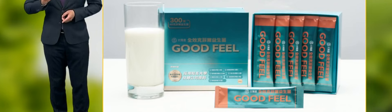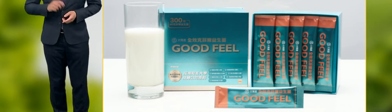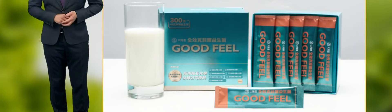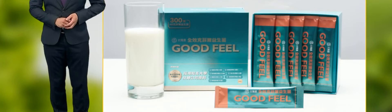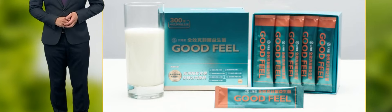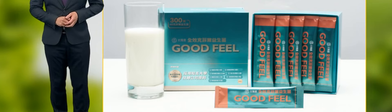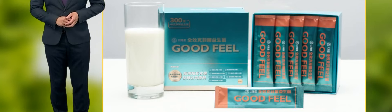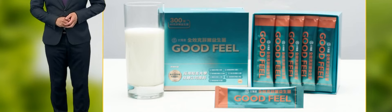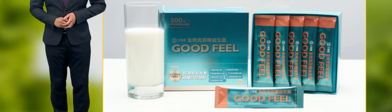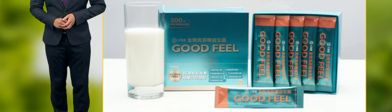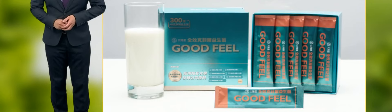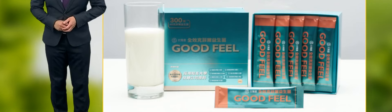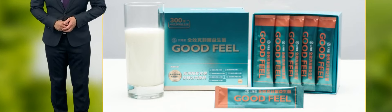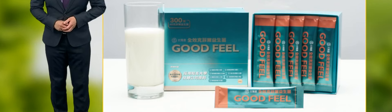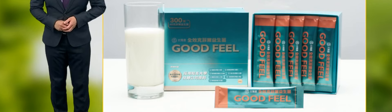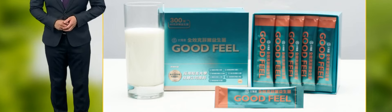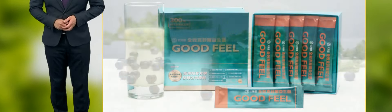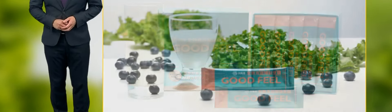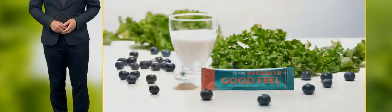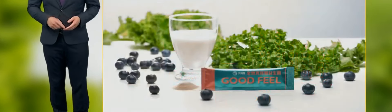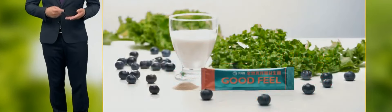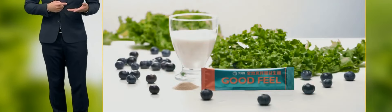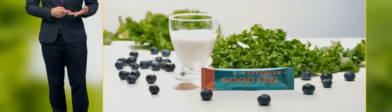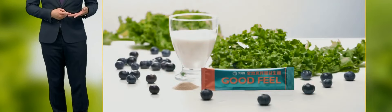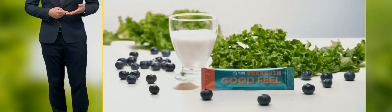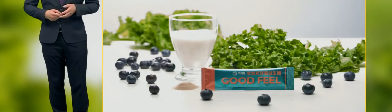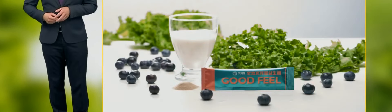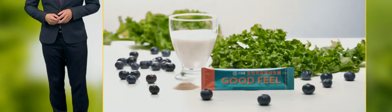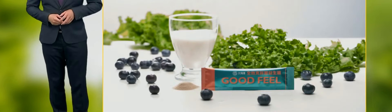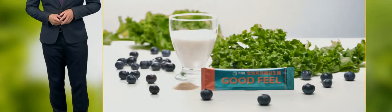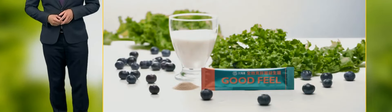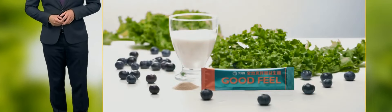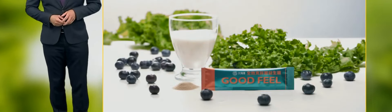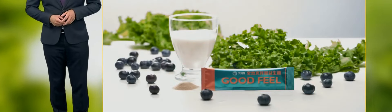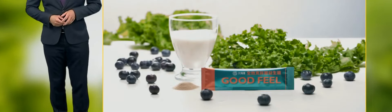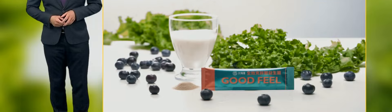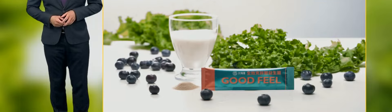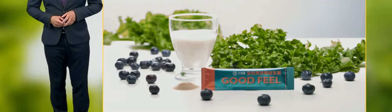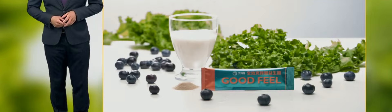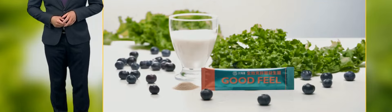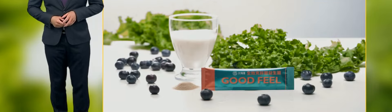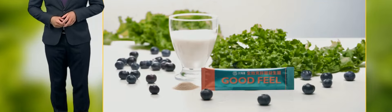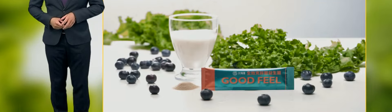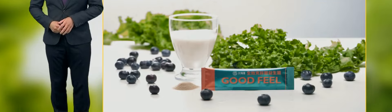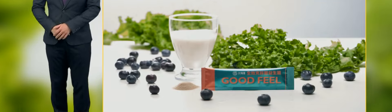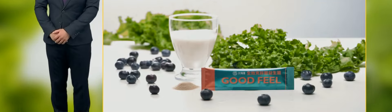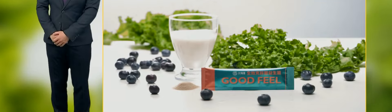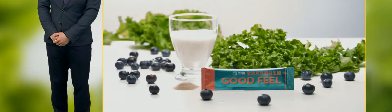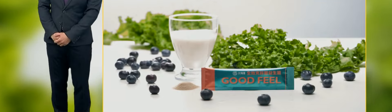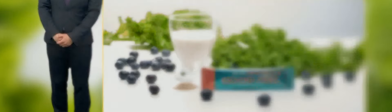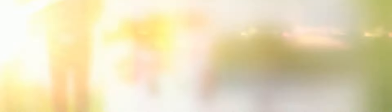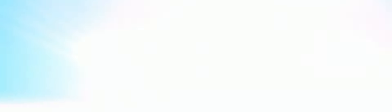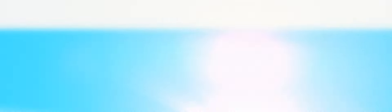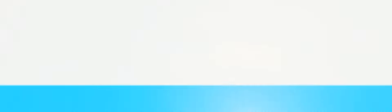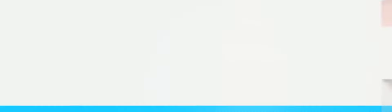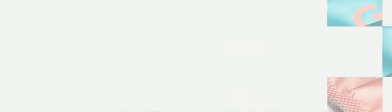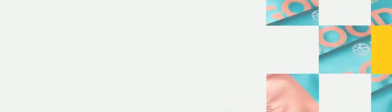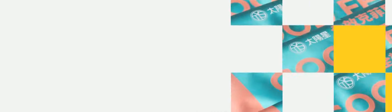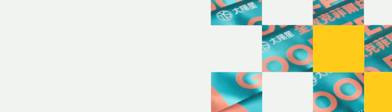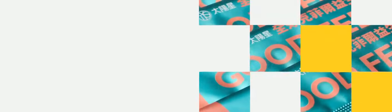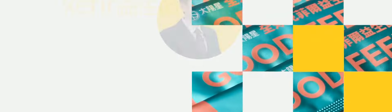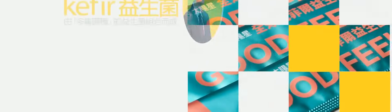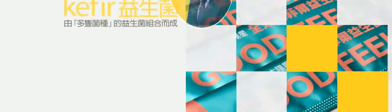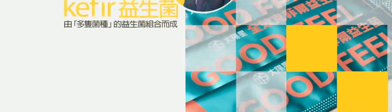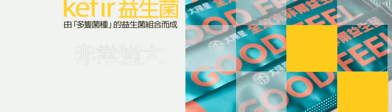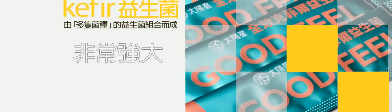最明显的感觉是睡眠品质竟然变好了。睡得好，让我整个人工作更专注，心情也变得更稳定更好。因为太阳星